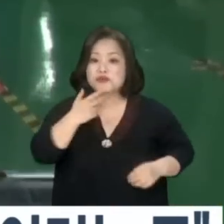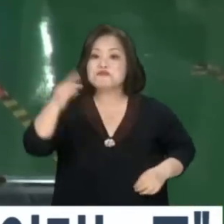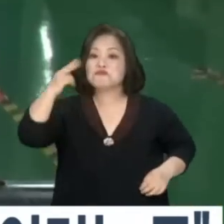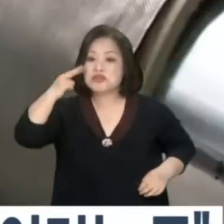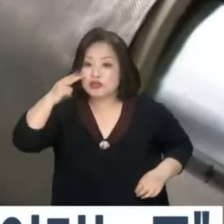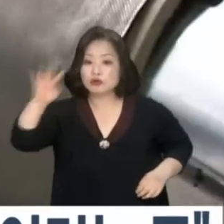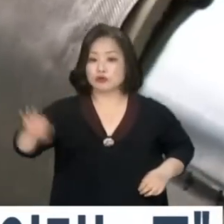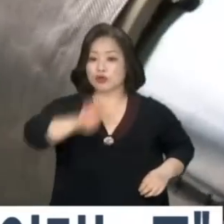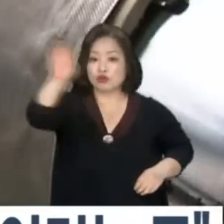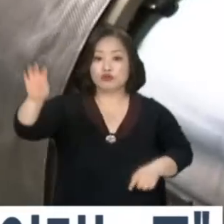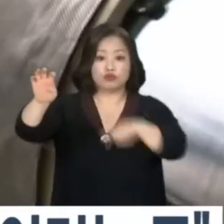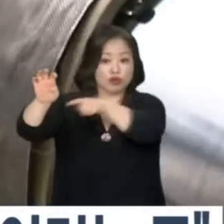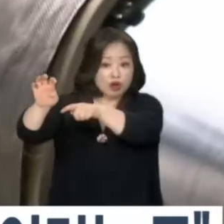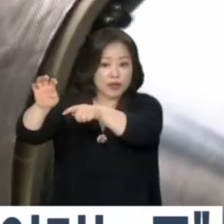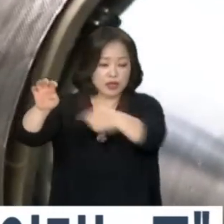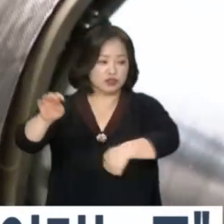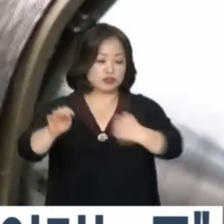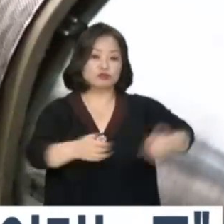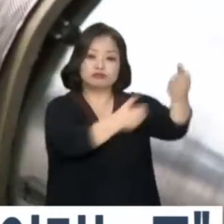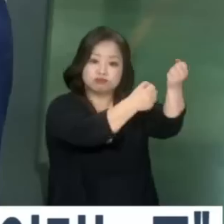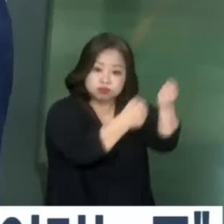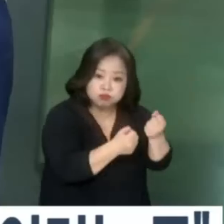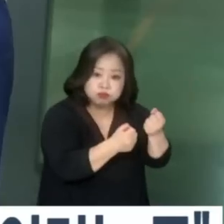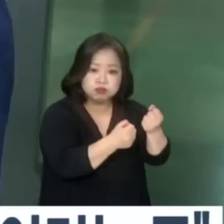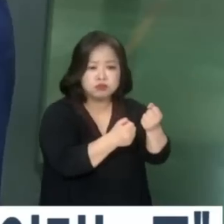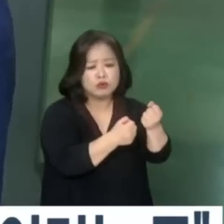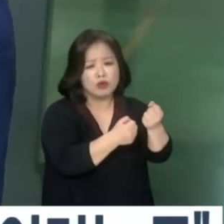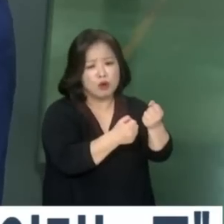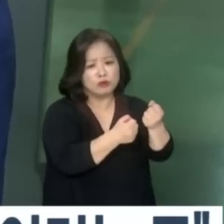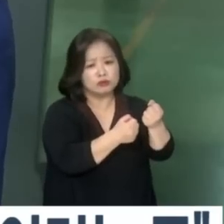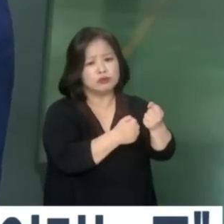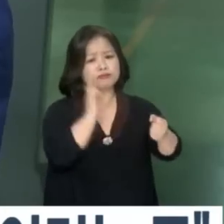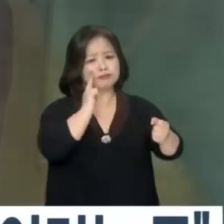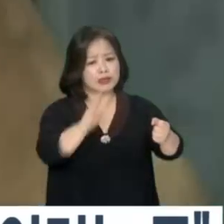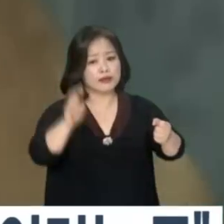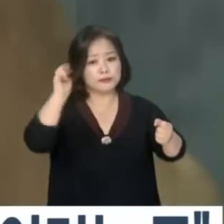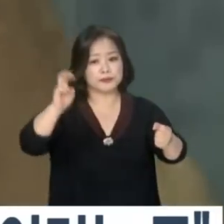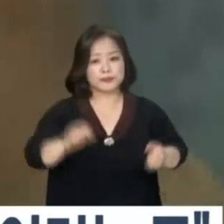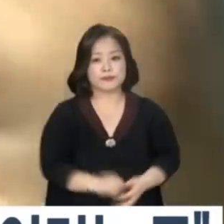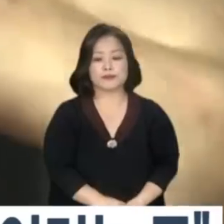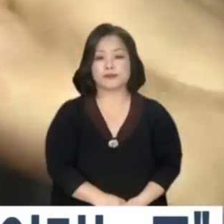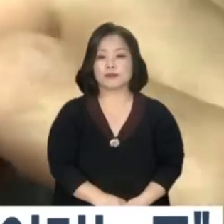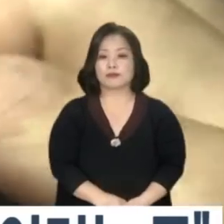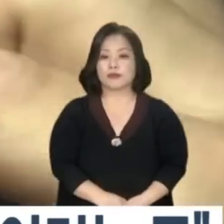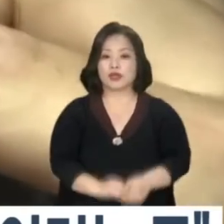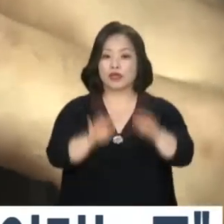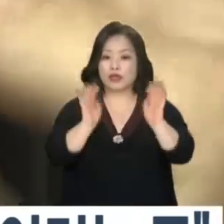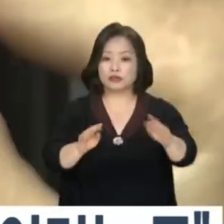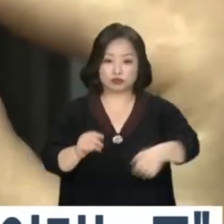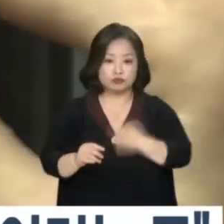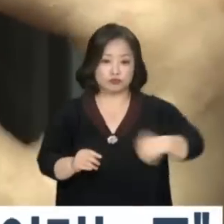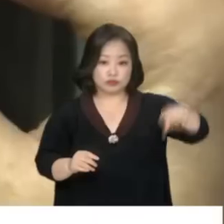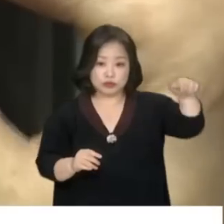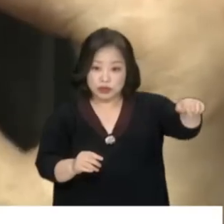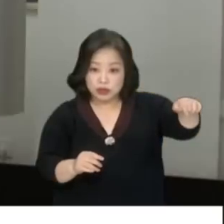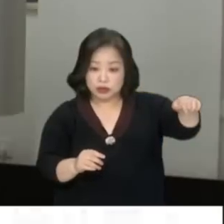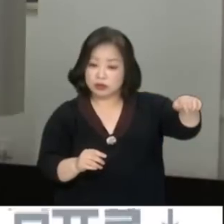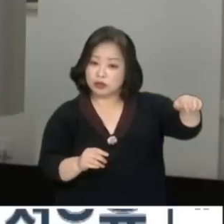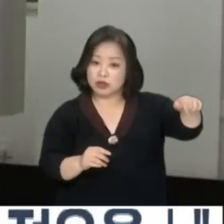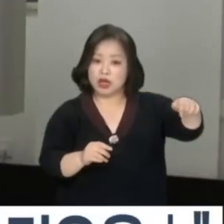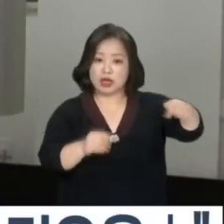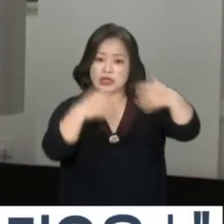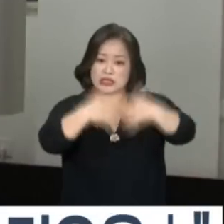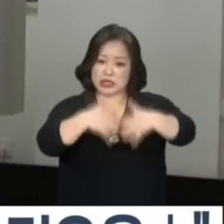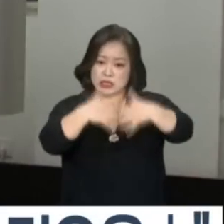미국, 유럽 국가의 중국 의존도가 높아질 수밖에 없다고 신문은 전했습니다. 또 중국이 대규모